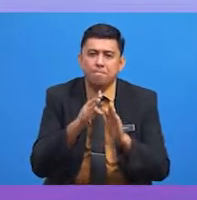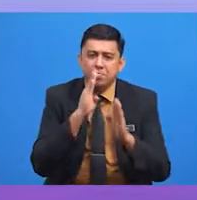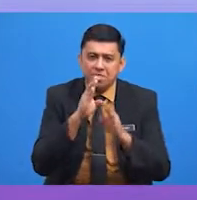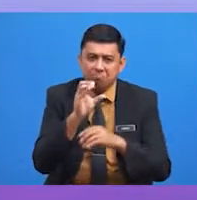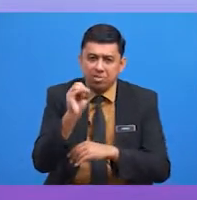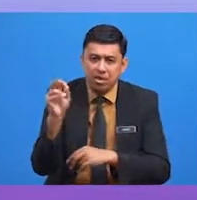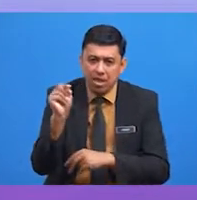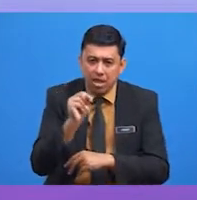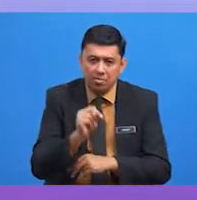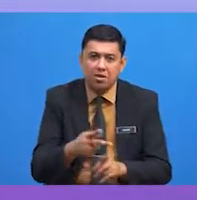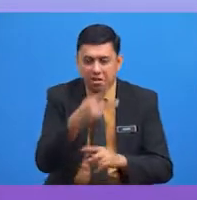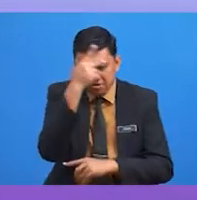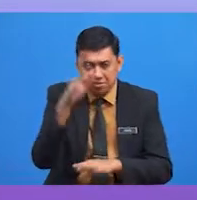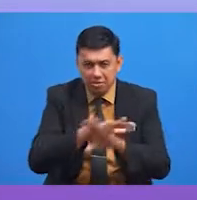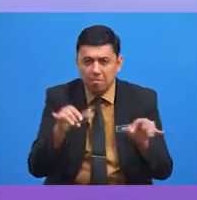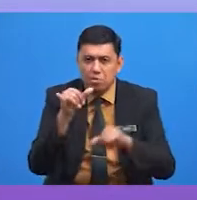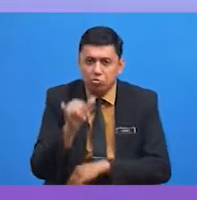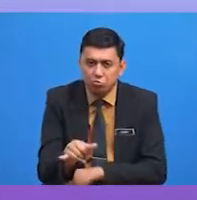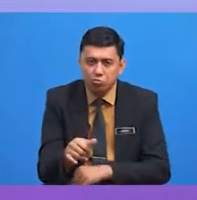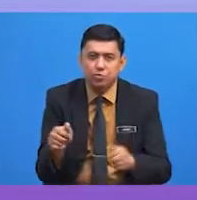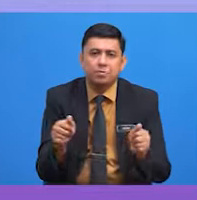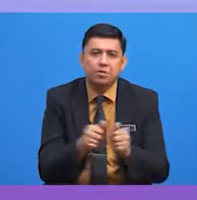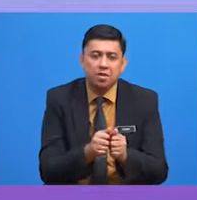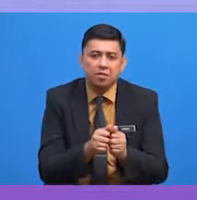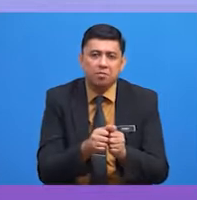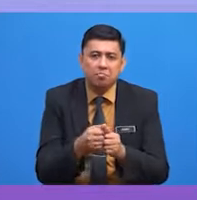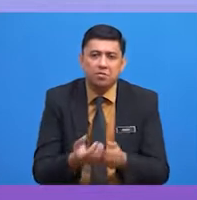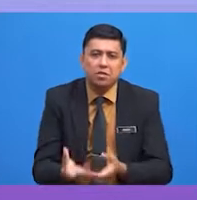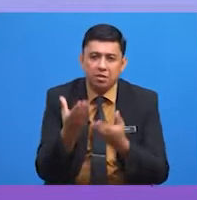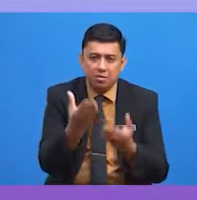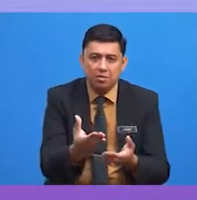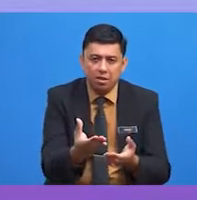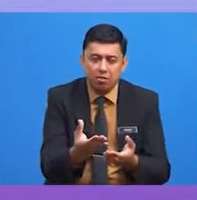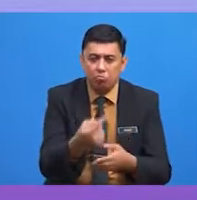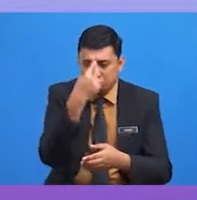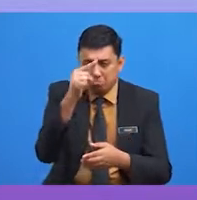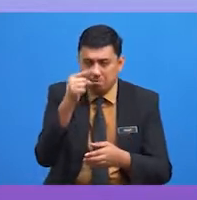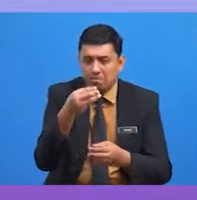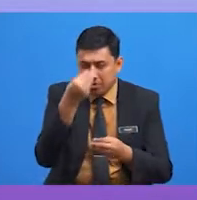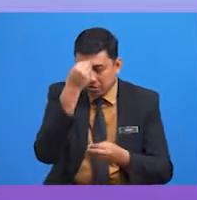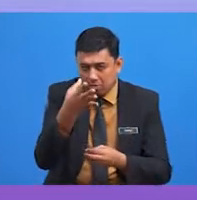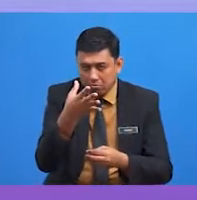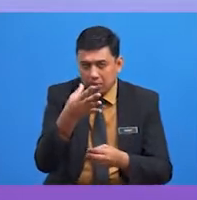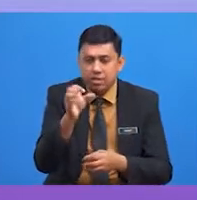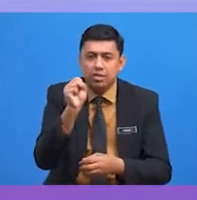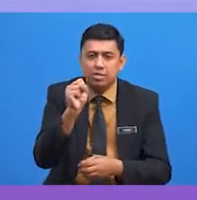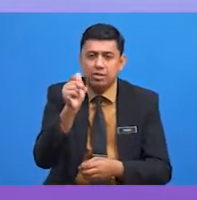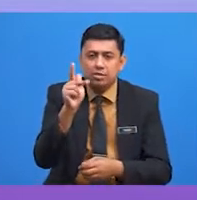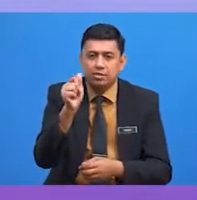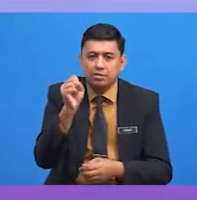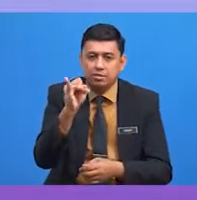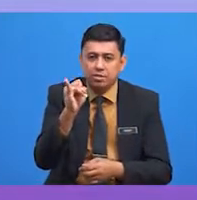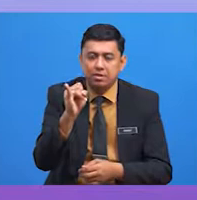cadangan plaintiff untuk mengemukakan saksi-saksi yang dikatakan